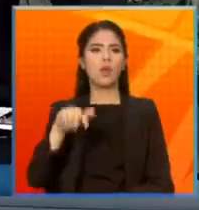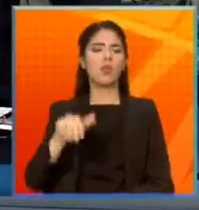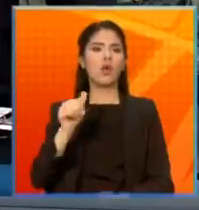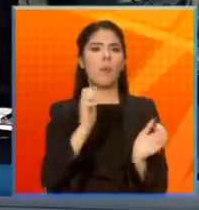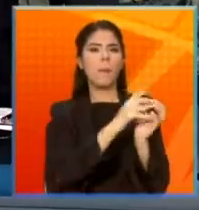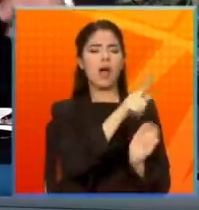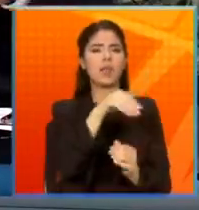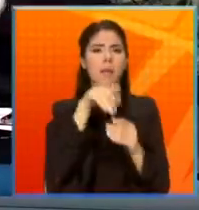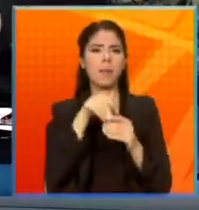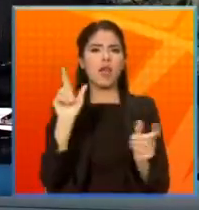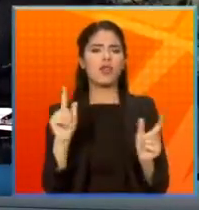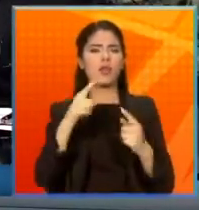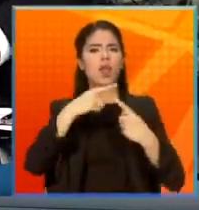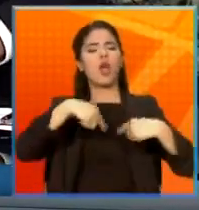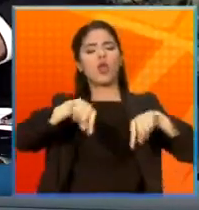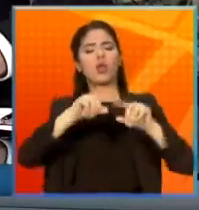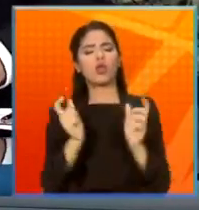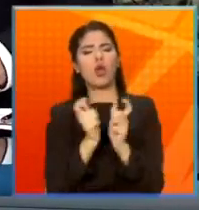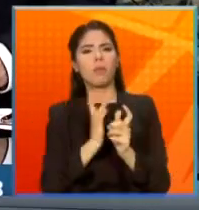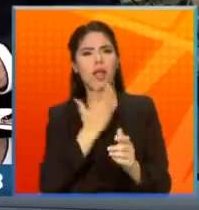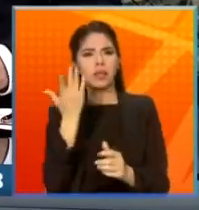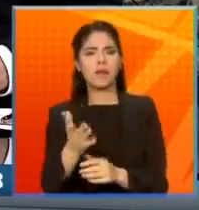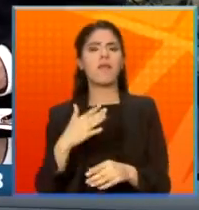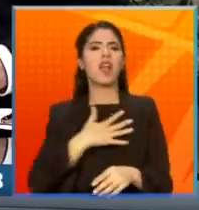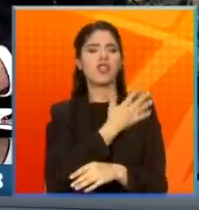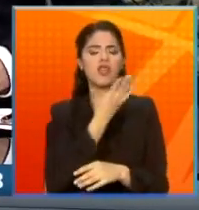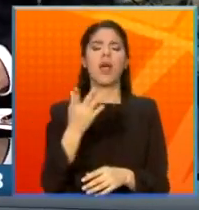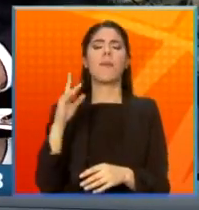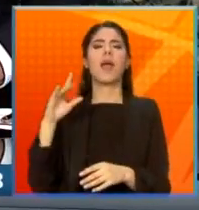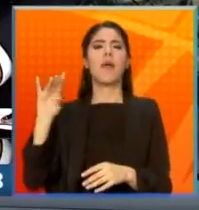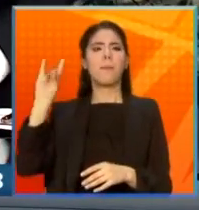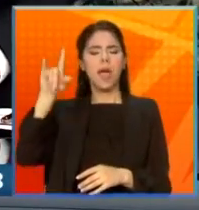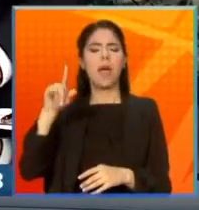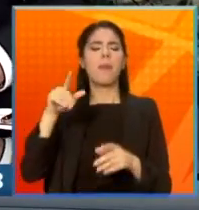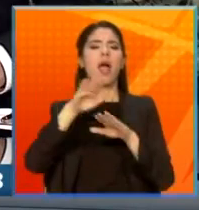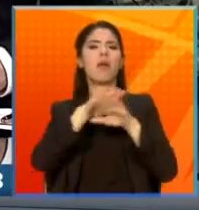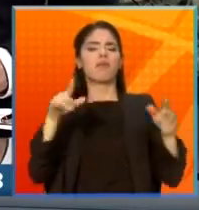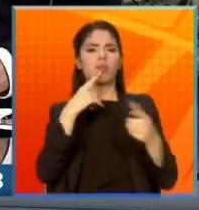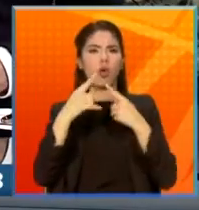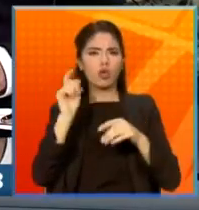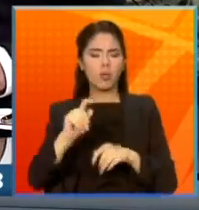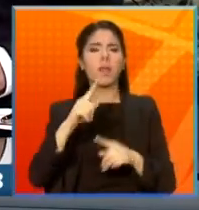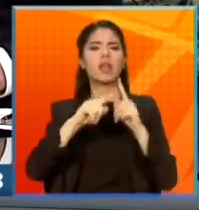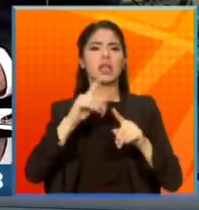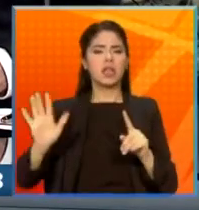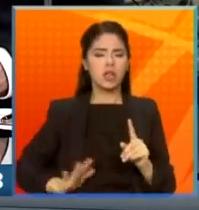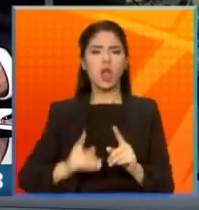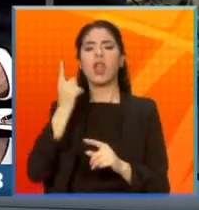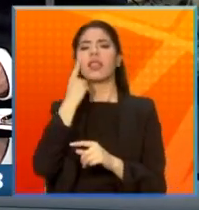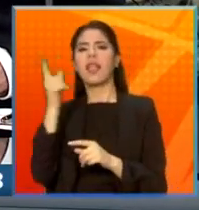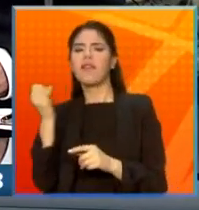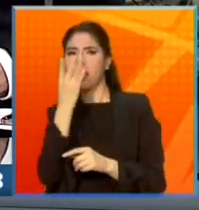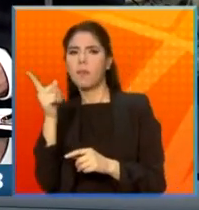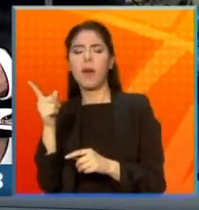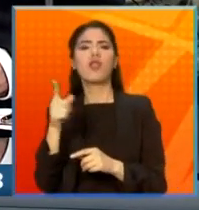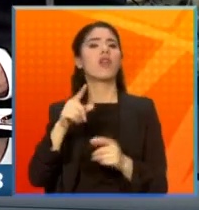Bugün partili meclis grup toplantıları vardı. CHP ve MHP genel başkanları kürsüdeydi. Kemal Kılıçdaroğlu'nun da Devlet Bahçeli'nin de gündemi